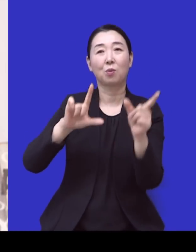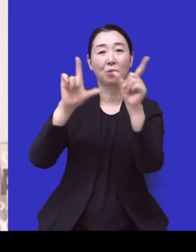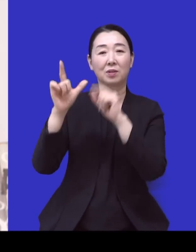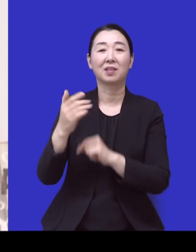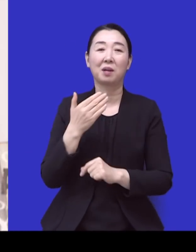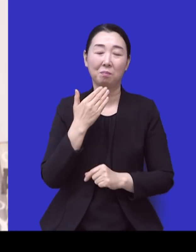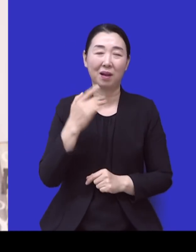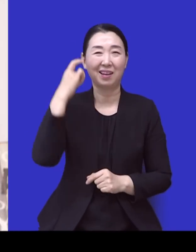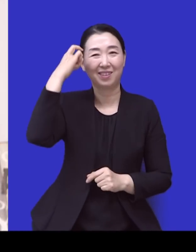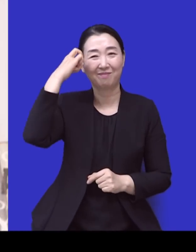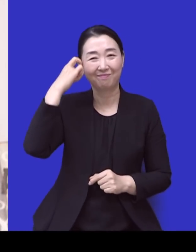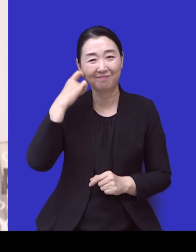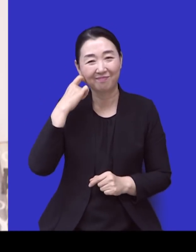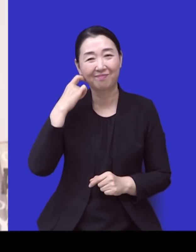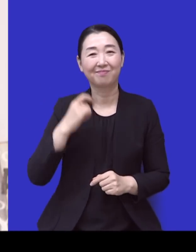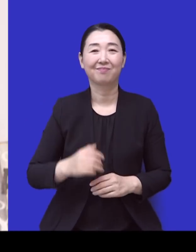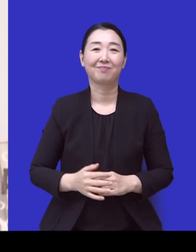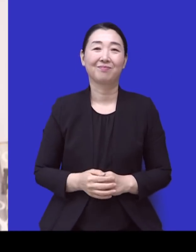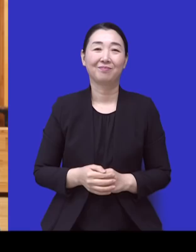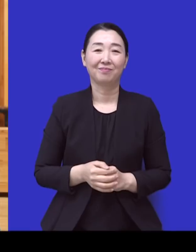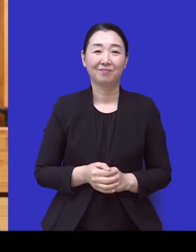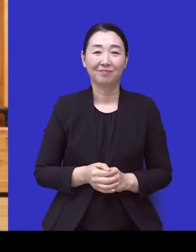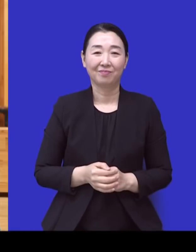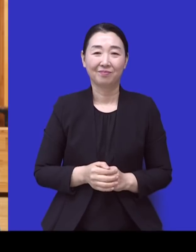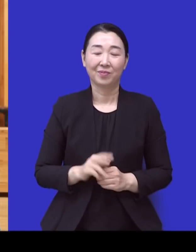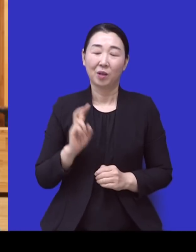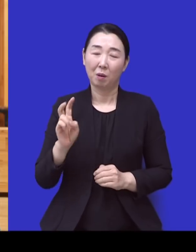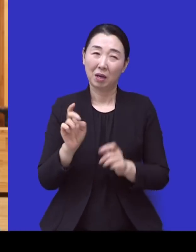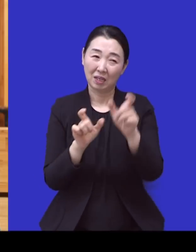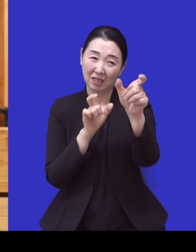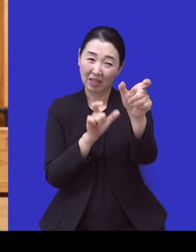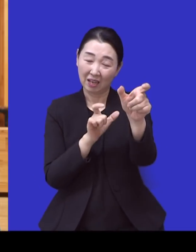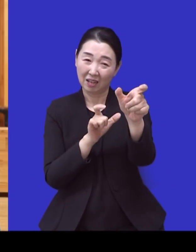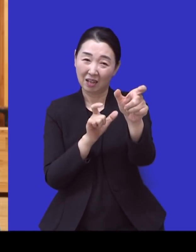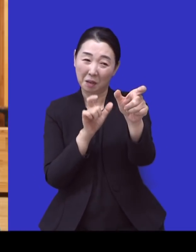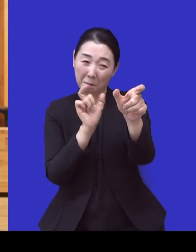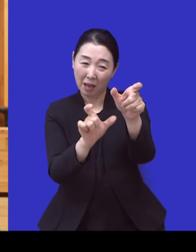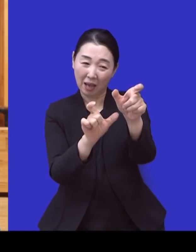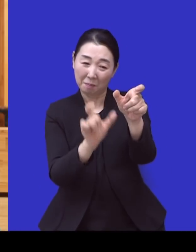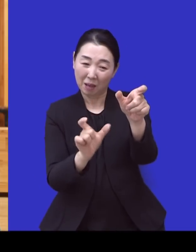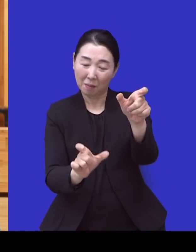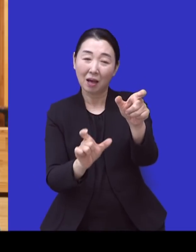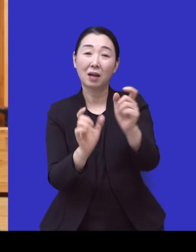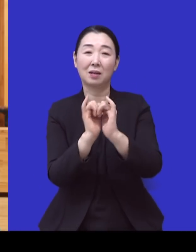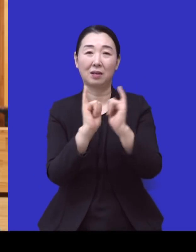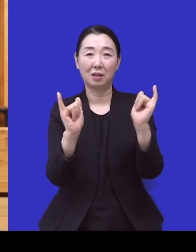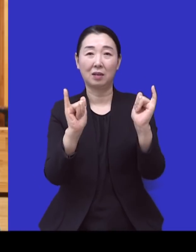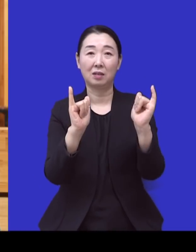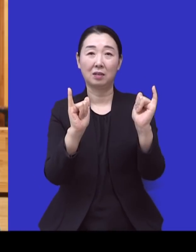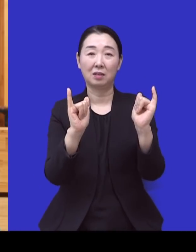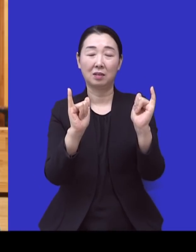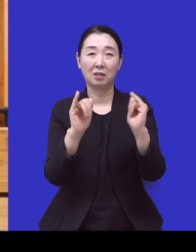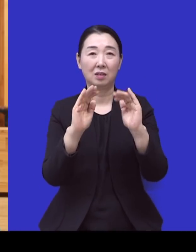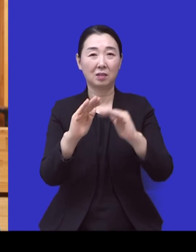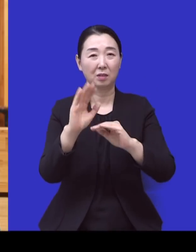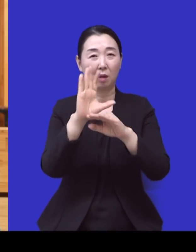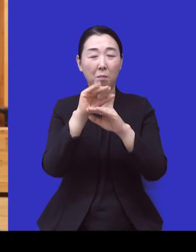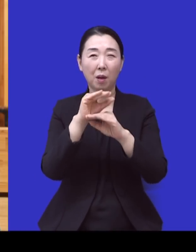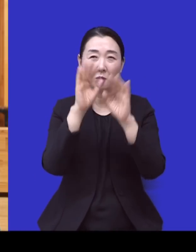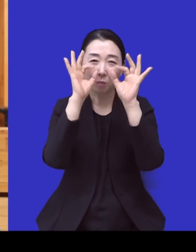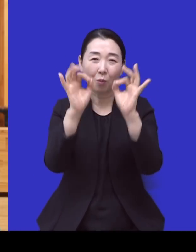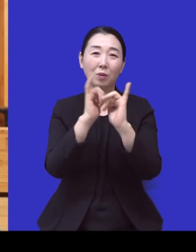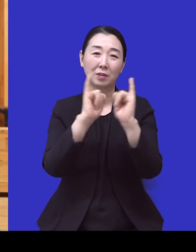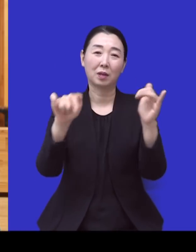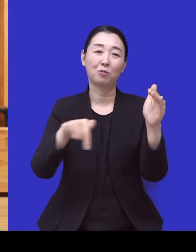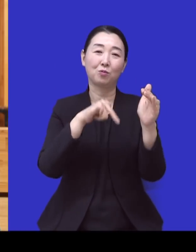이런 걸 좀 많이 느끼게 된 경험인 것 같아요. 아마 그 댓글 다는 사람이 지금 그 많은 그 방송을 시청하는 분